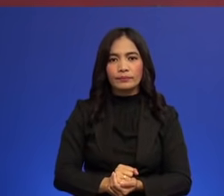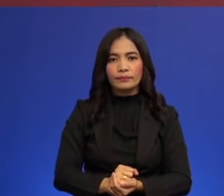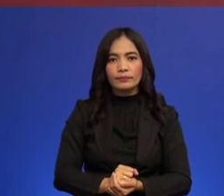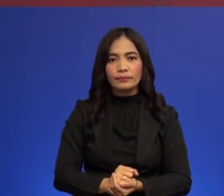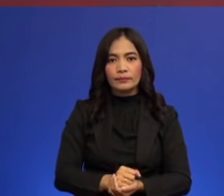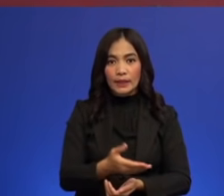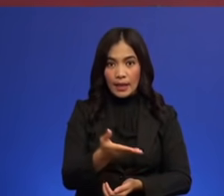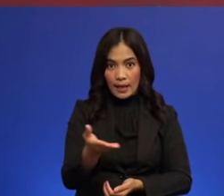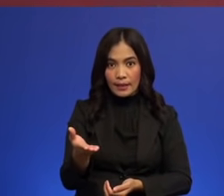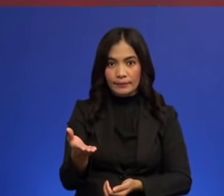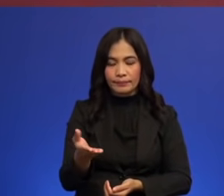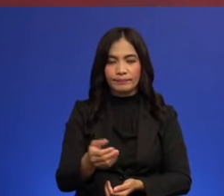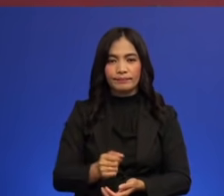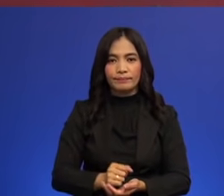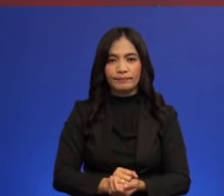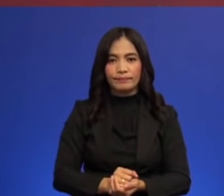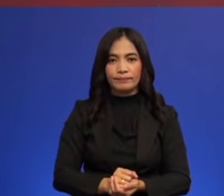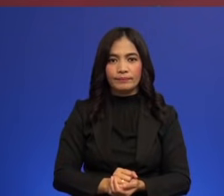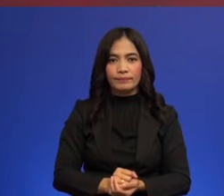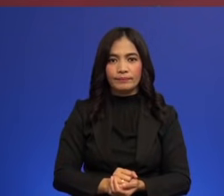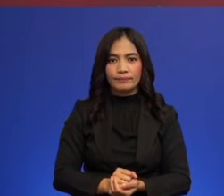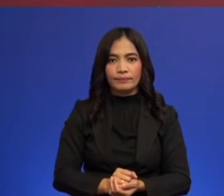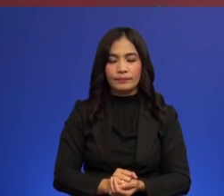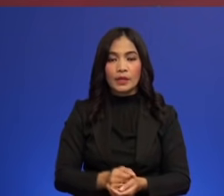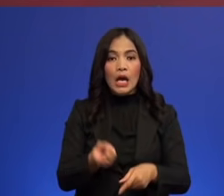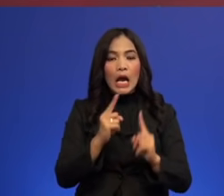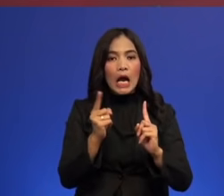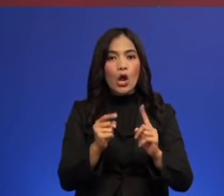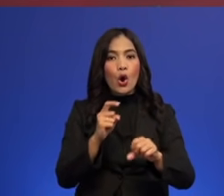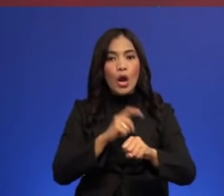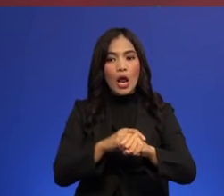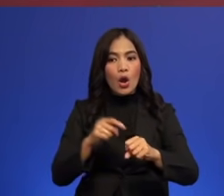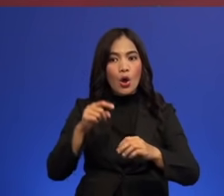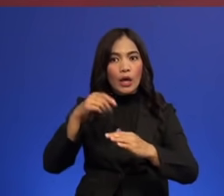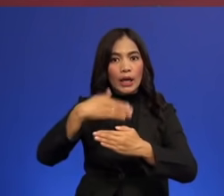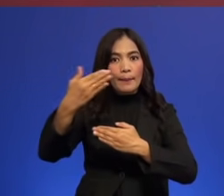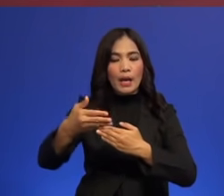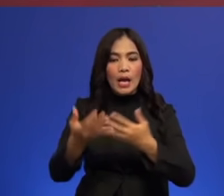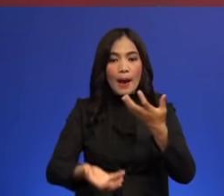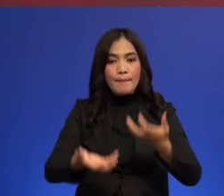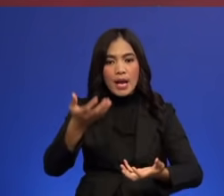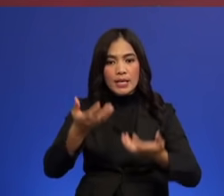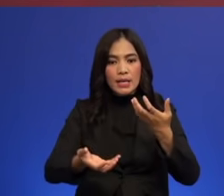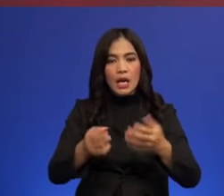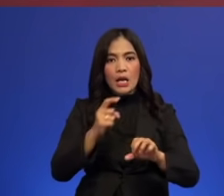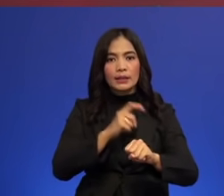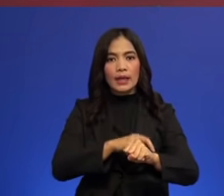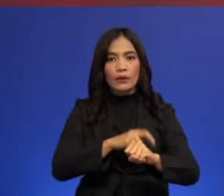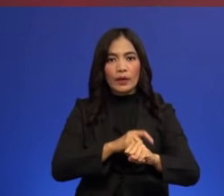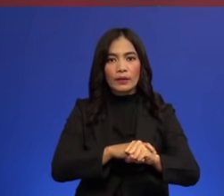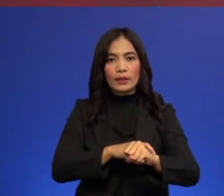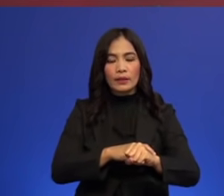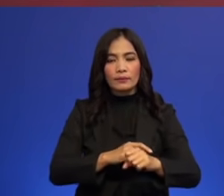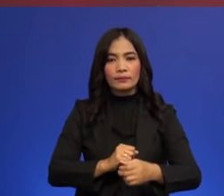Saudaraku sekalian, jika kemudian kita membandingkan dengan keadaan kita,